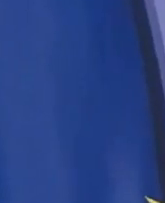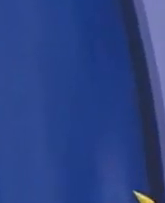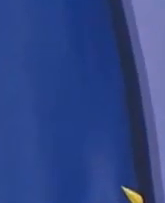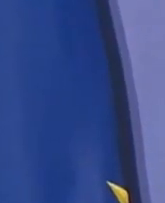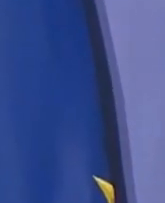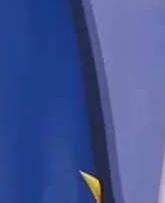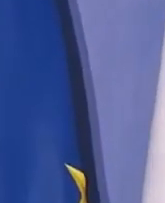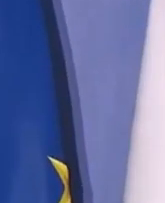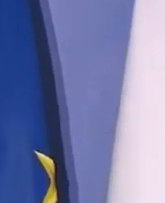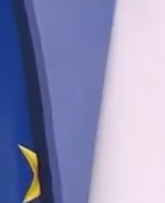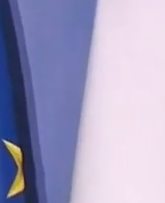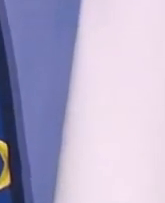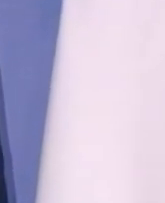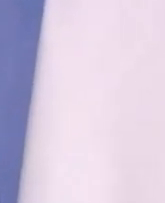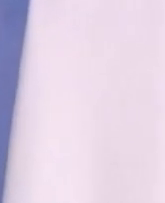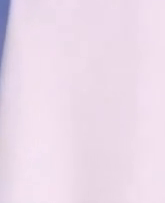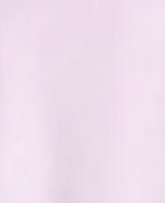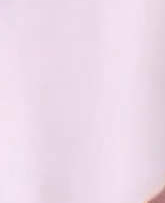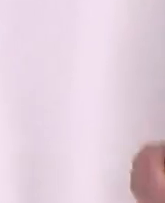Ciao. Ok, ciao.